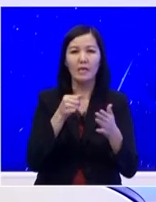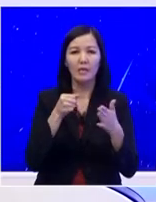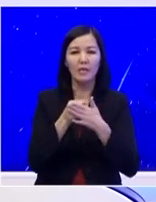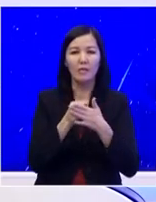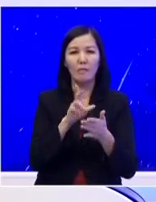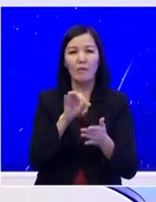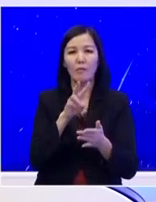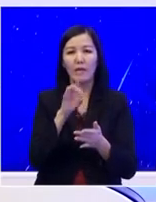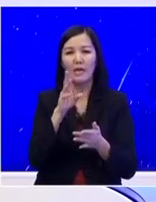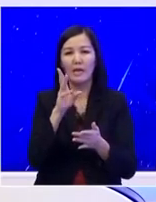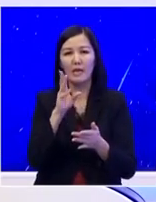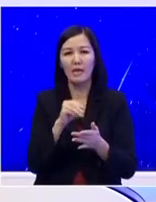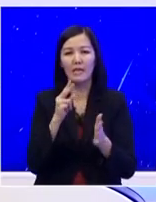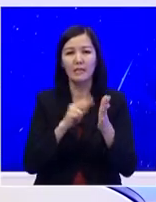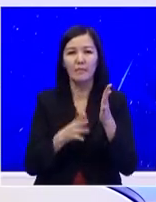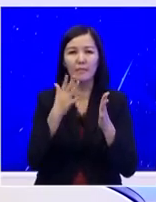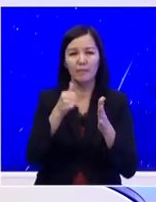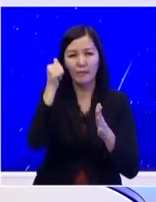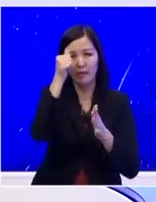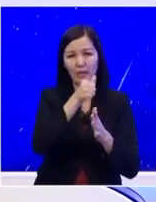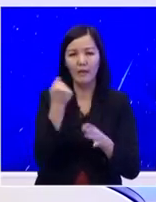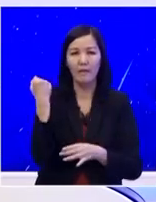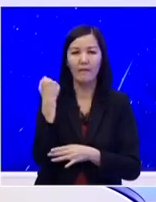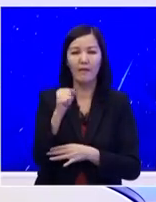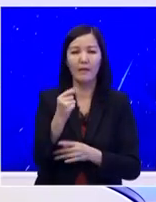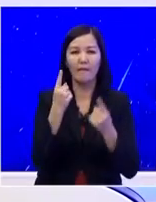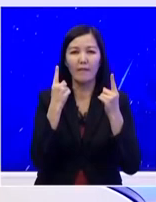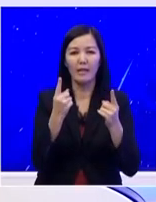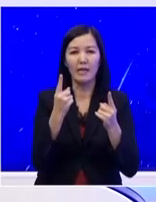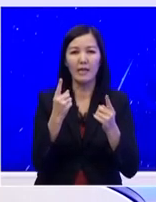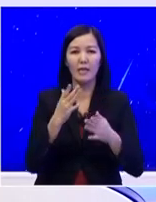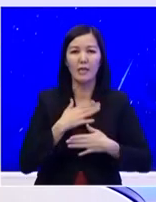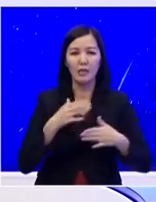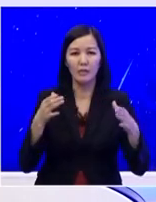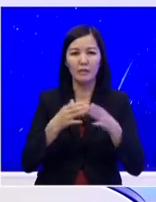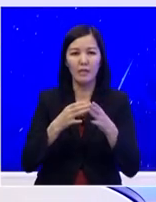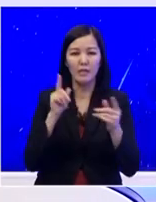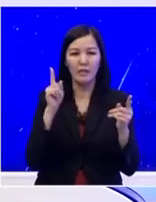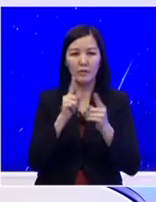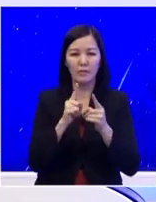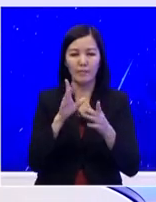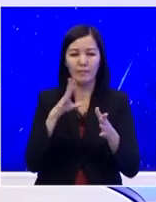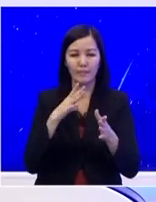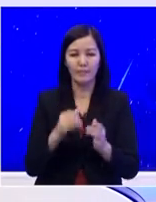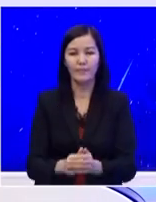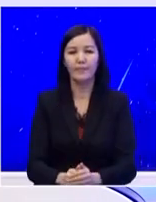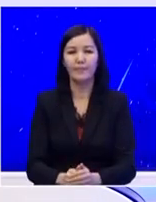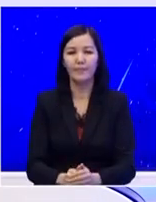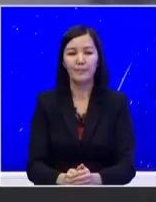самого Берлина. В преддверии 75-й годовщины Великой Победы наш корреспондент встретился с доблестным